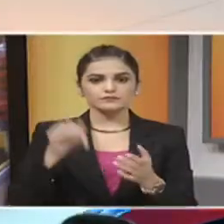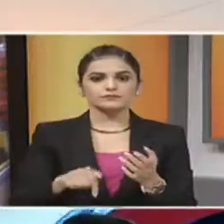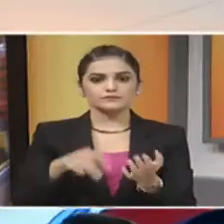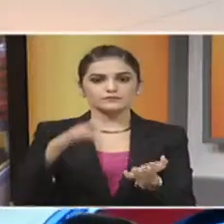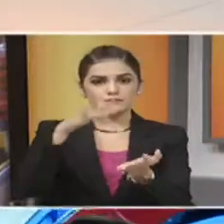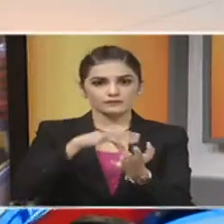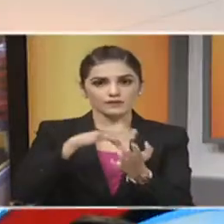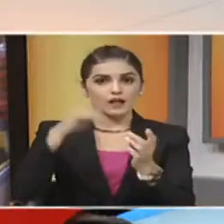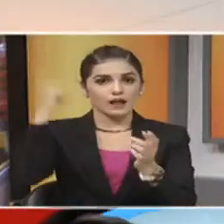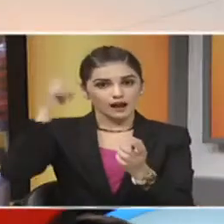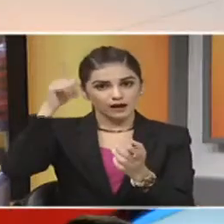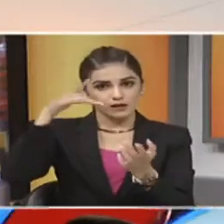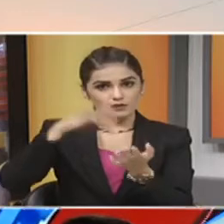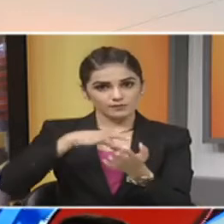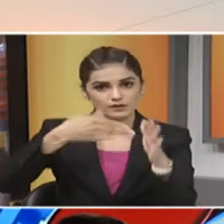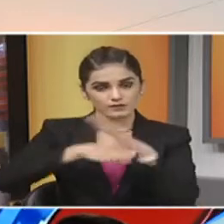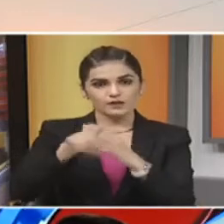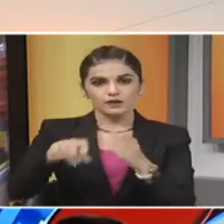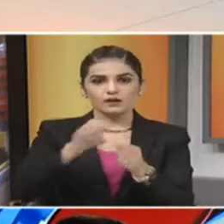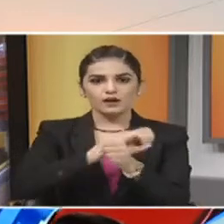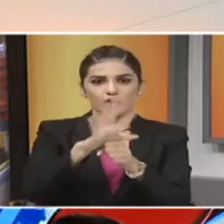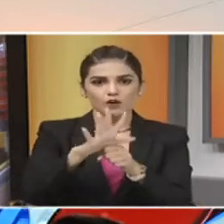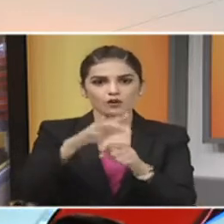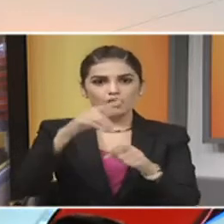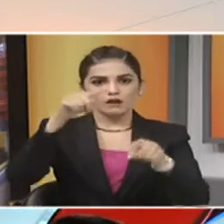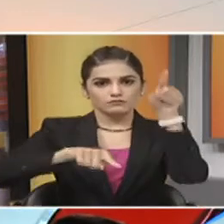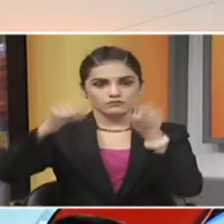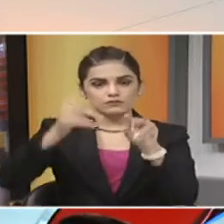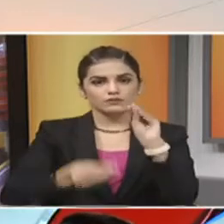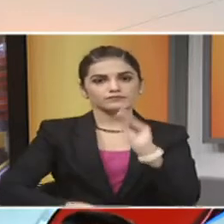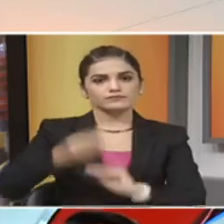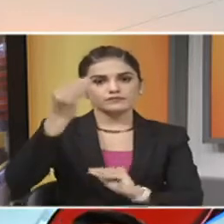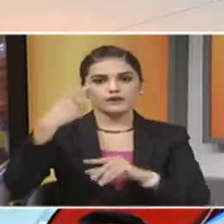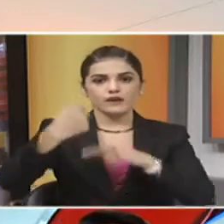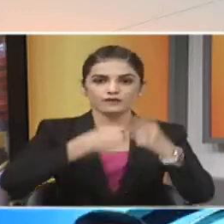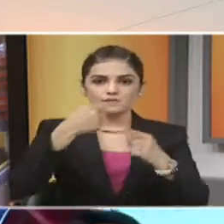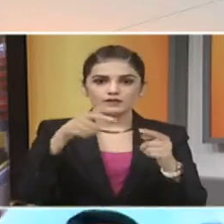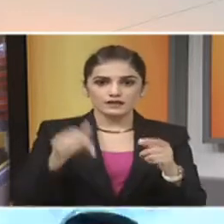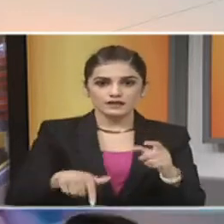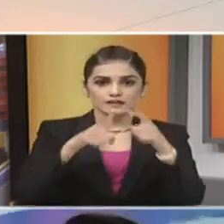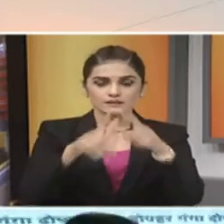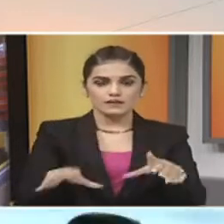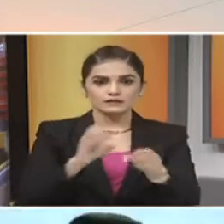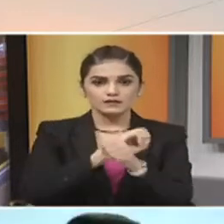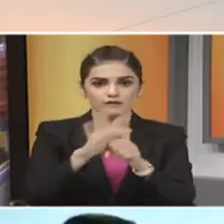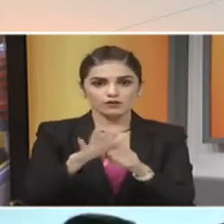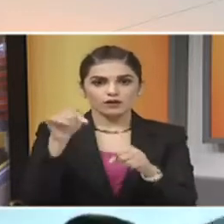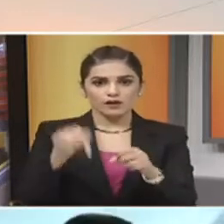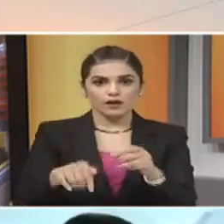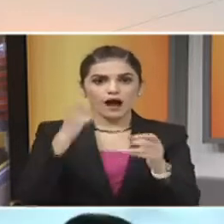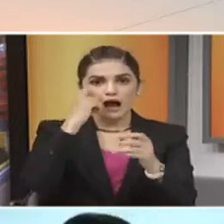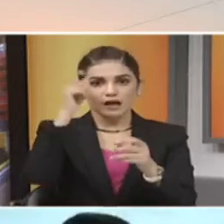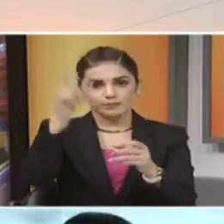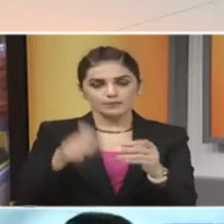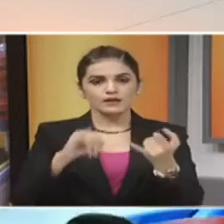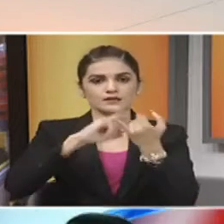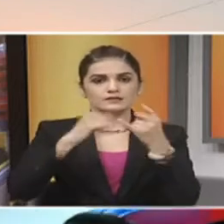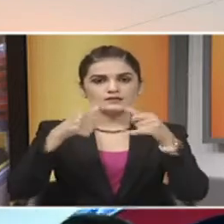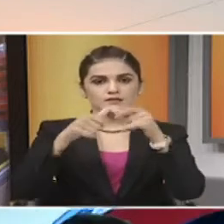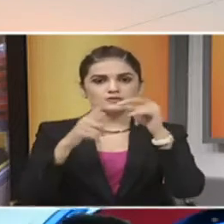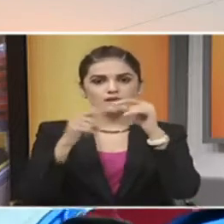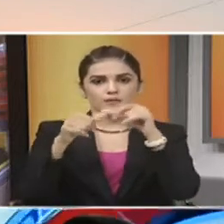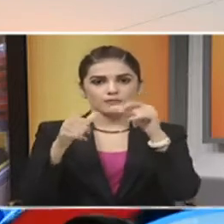की राजधानी लखनऊ में कुणाल का ग्राफ तेजी से बढ़ रहा है और अब इस महामारी की चपेट में सपा के वरिष्ठ नेता